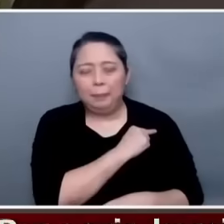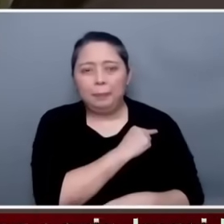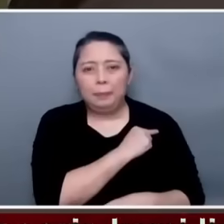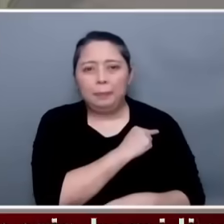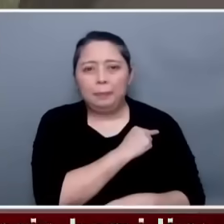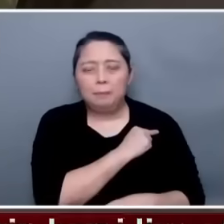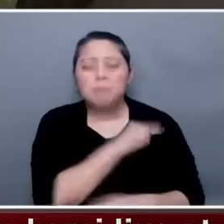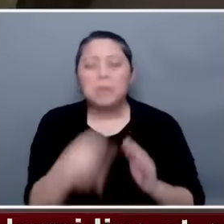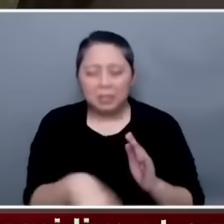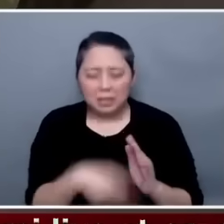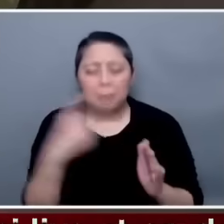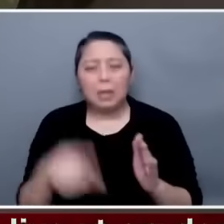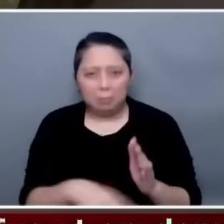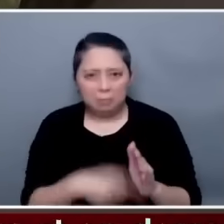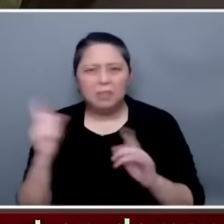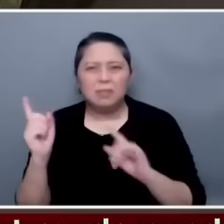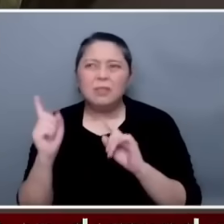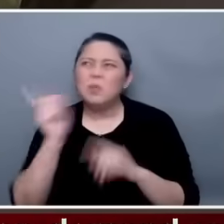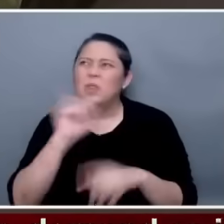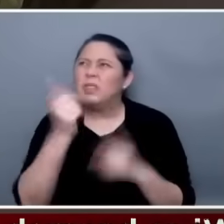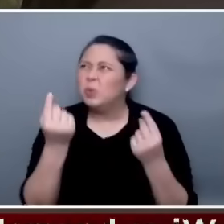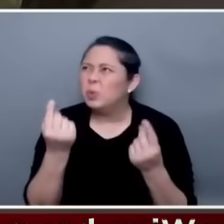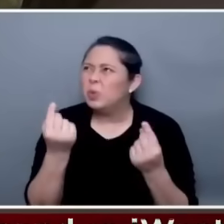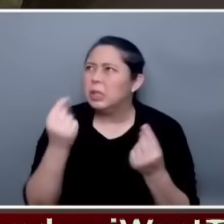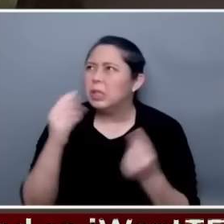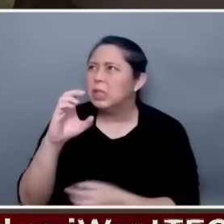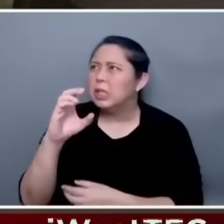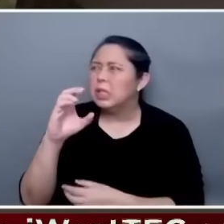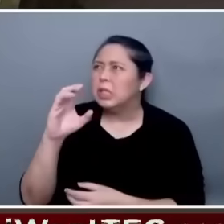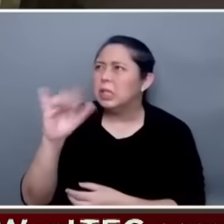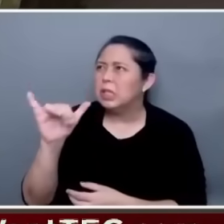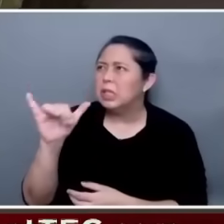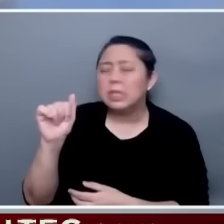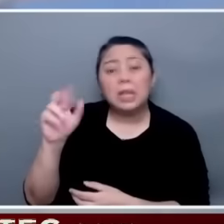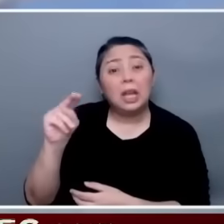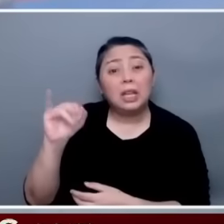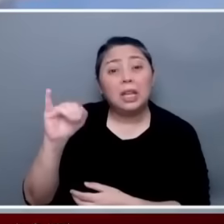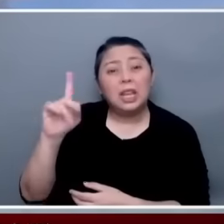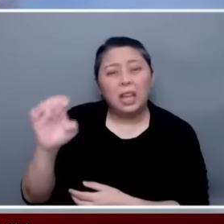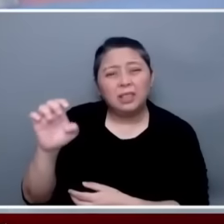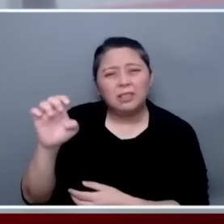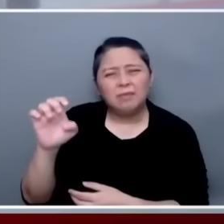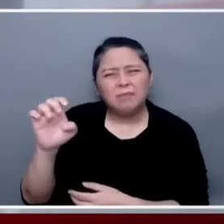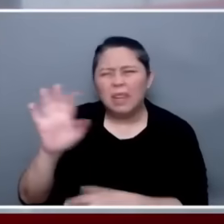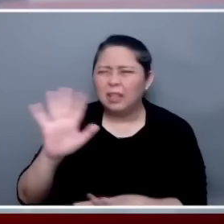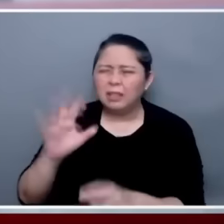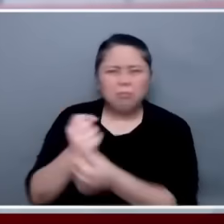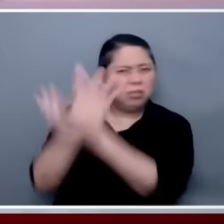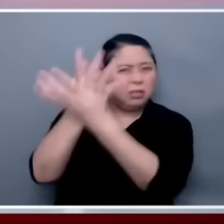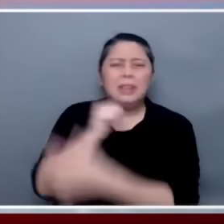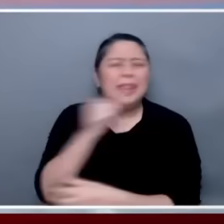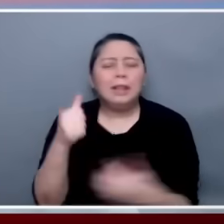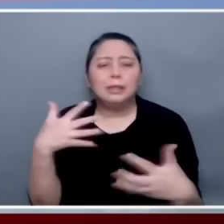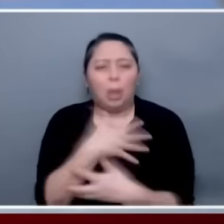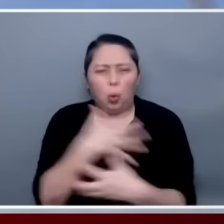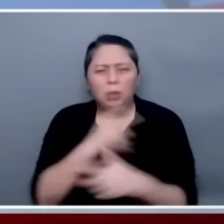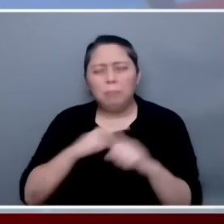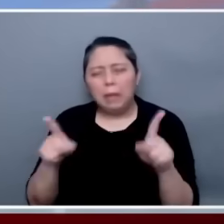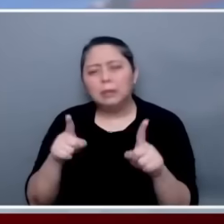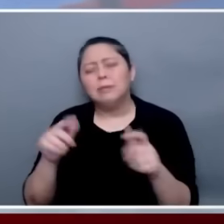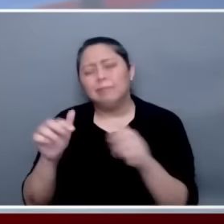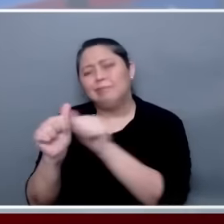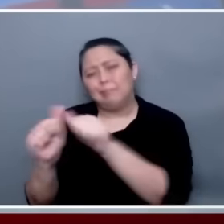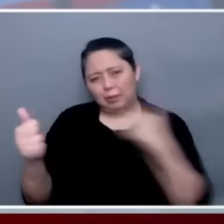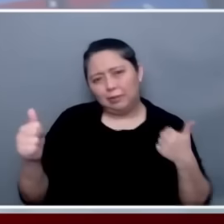minsan nag-cyanide. Hindi rin kami natatakot. Nag-iwas na lang kami. Eksklusibong nakuhanan ng ABS-CBN News ang